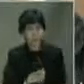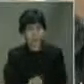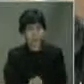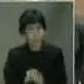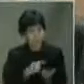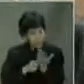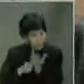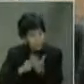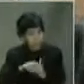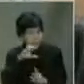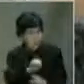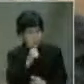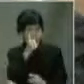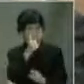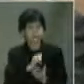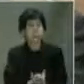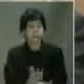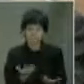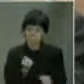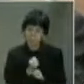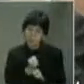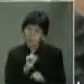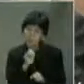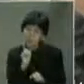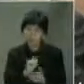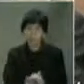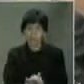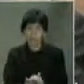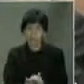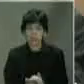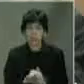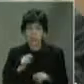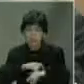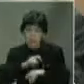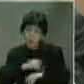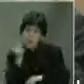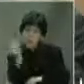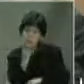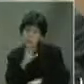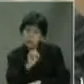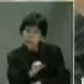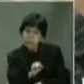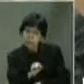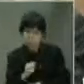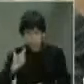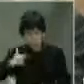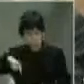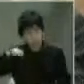เอาไปควบคุมข้อเท็จจริงปรากฏว่าจับตอนที่4ศาลท่านปิ